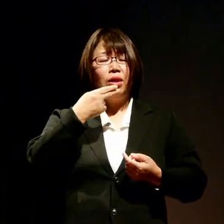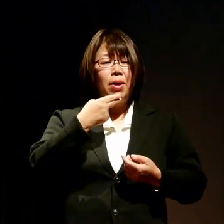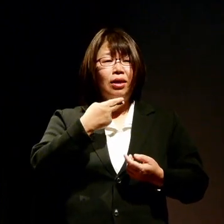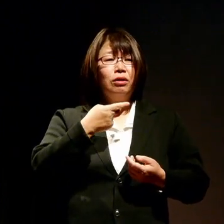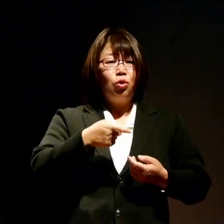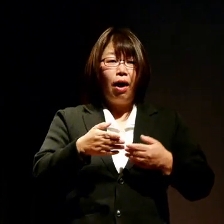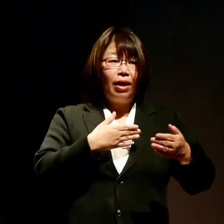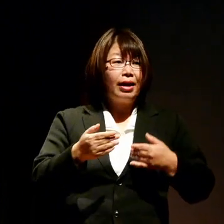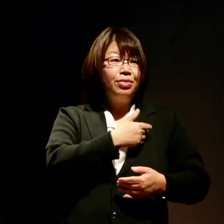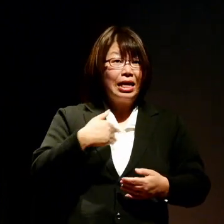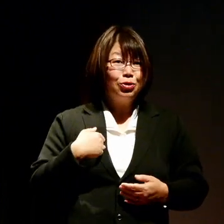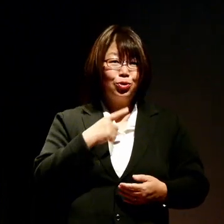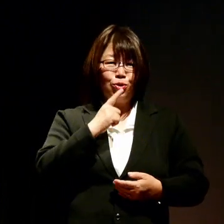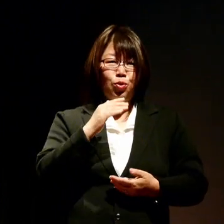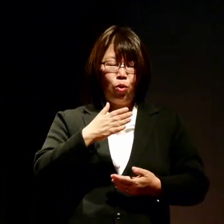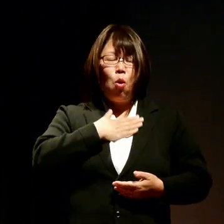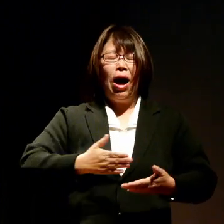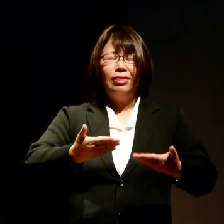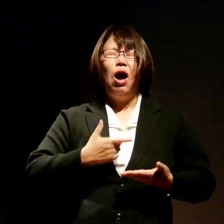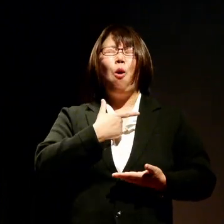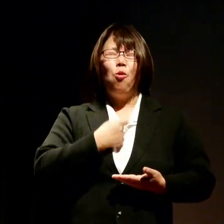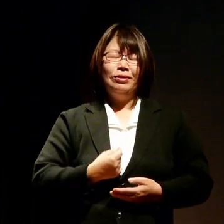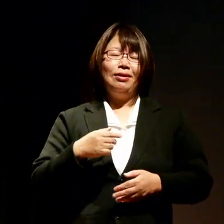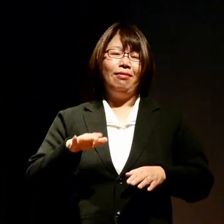るということを知ってもらいたかったです。